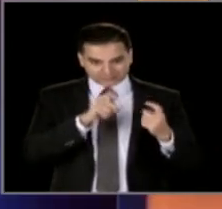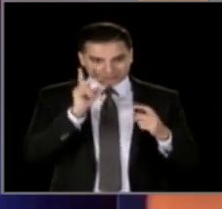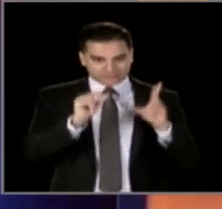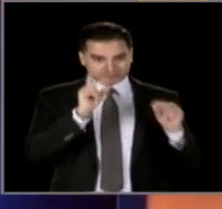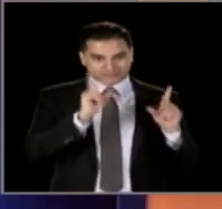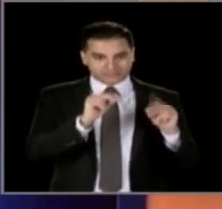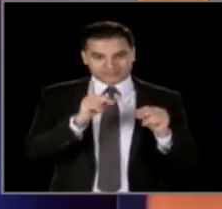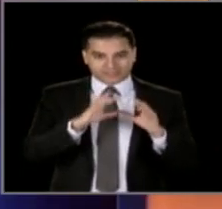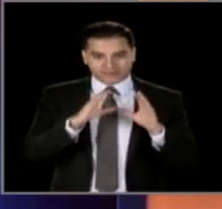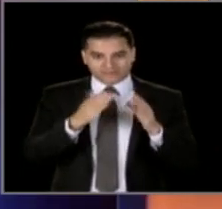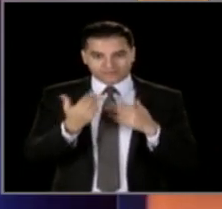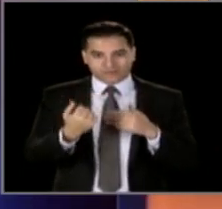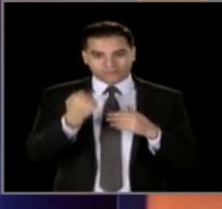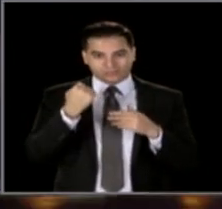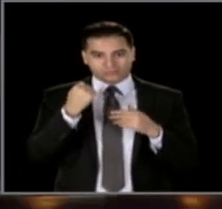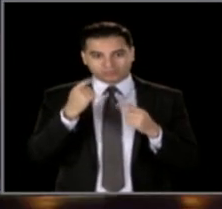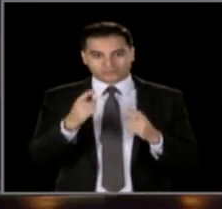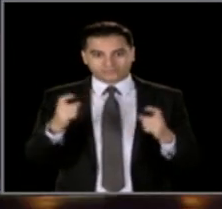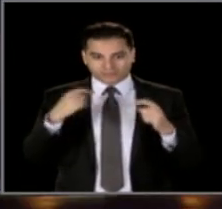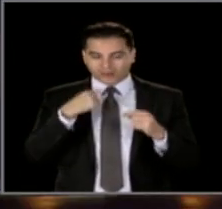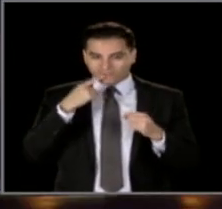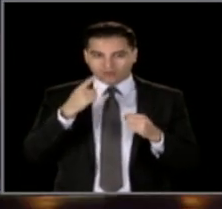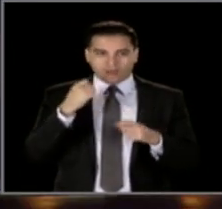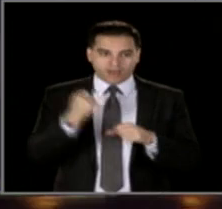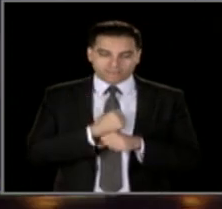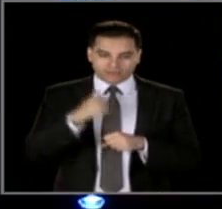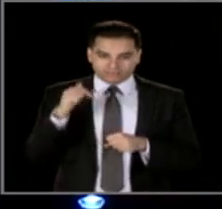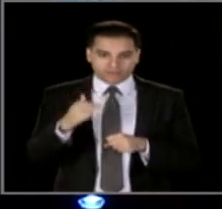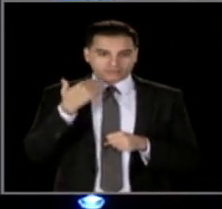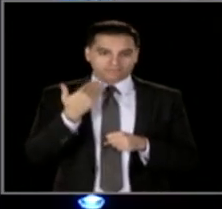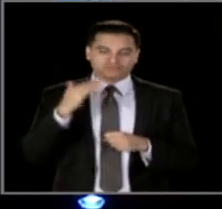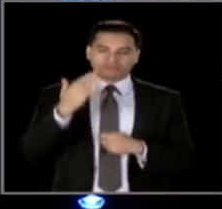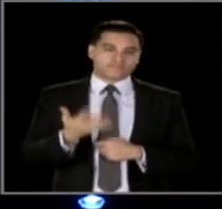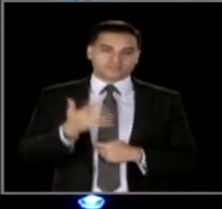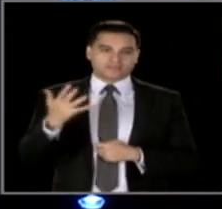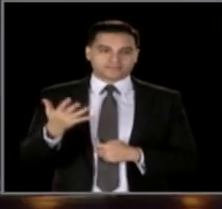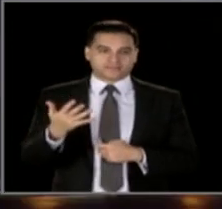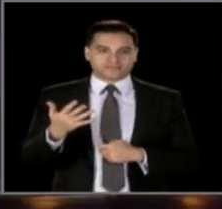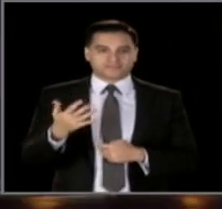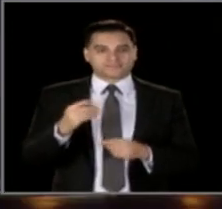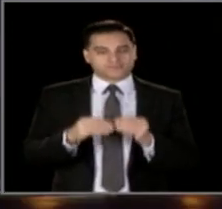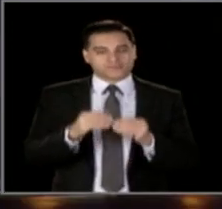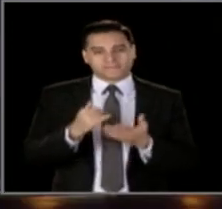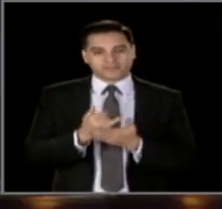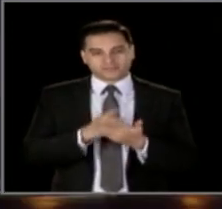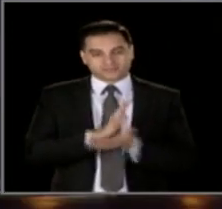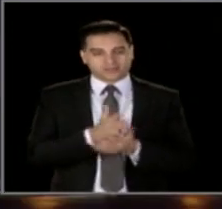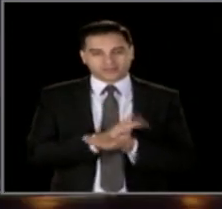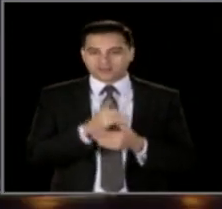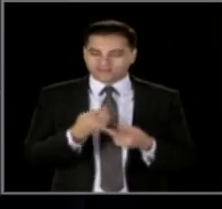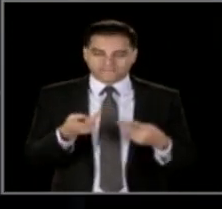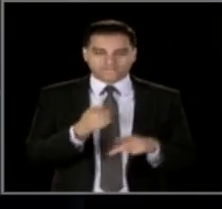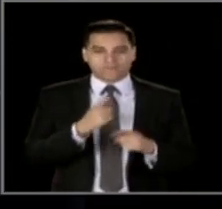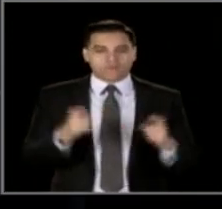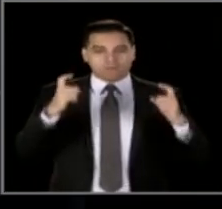مرشح للبطولة، فعشان كده بقول لك أداءكم النهاردة مشرف. منك. طبعا الرفعي برافو عليكم، لعبتوا